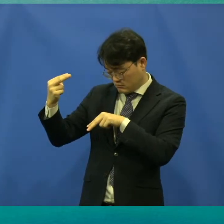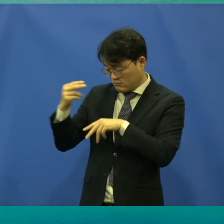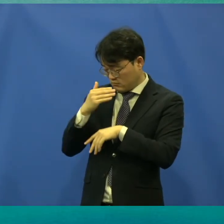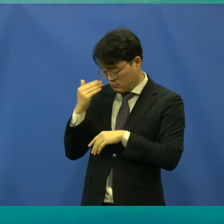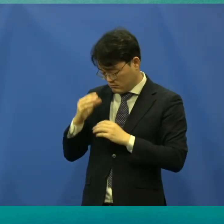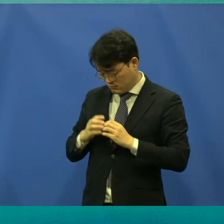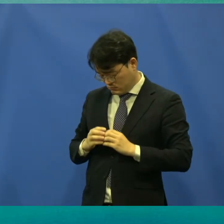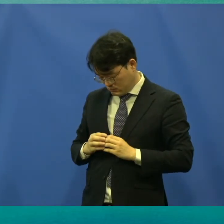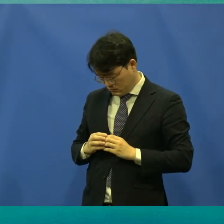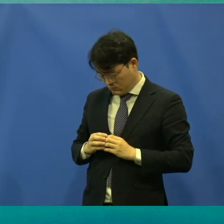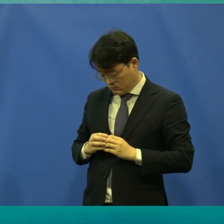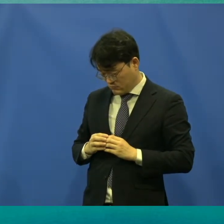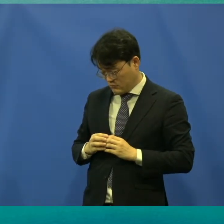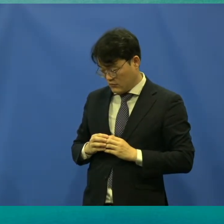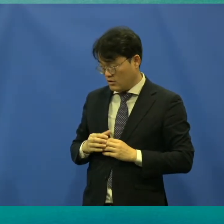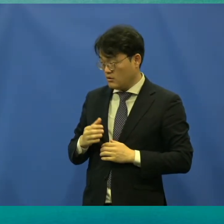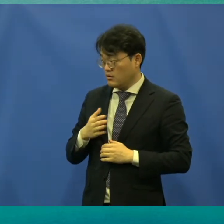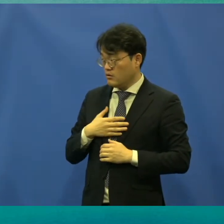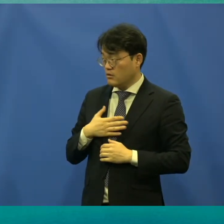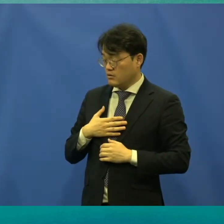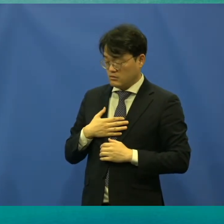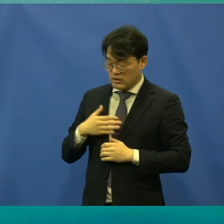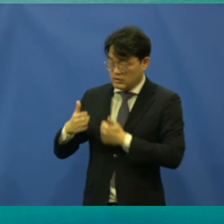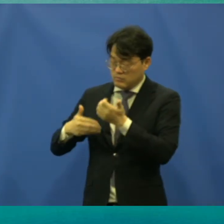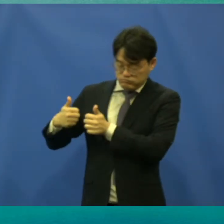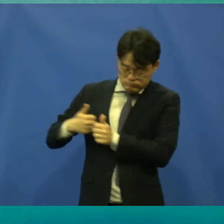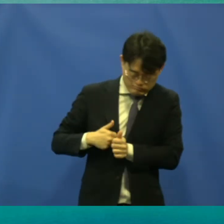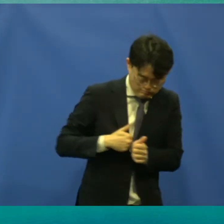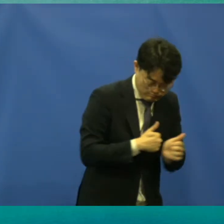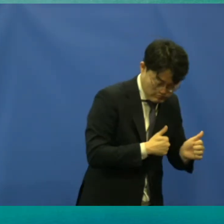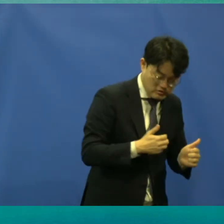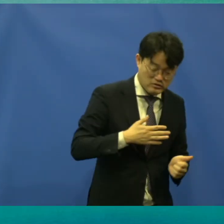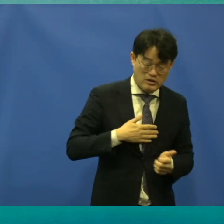끊임없이 나를 따라다니면서 벌을 주시는 하나님.